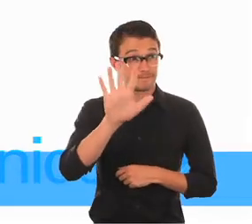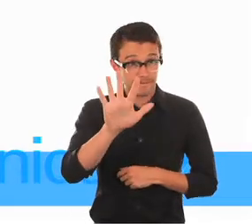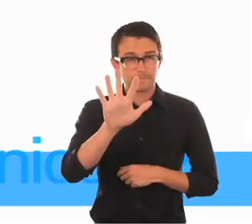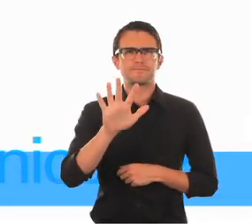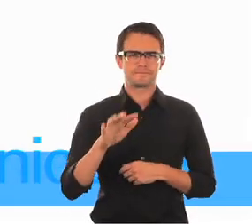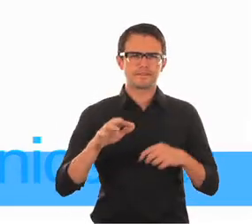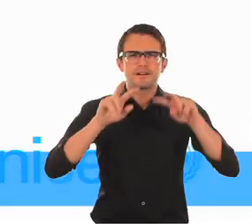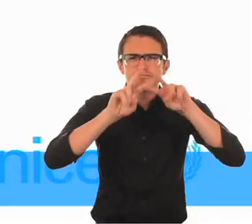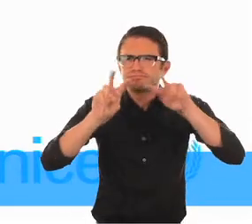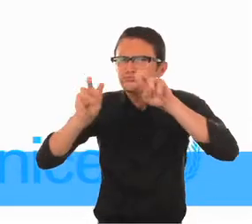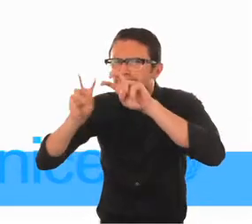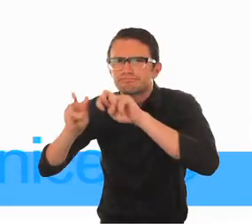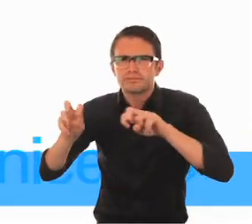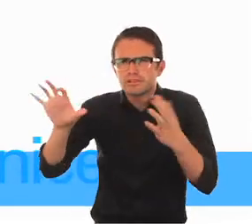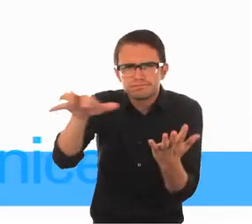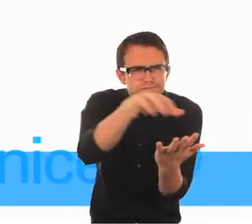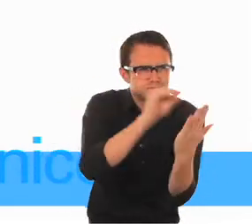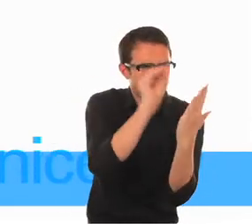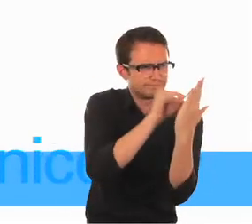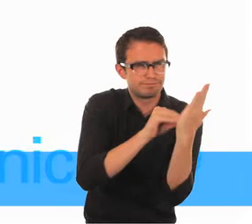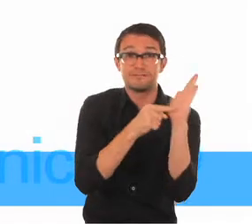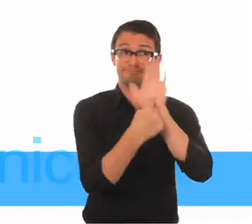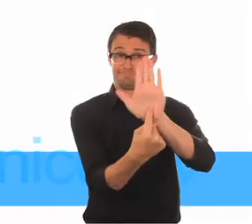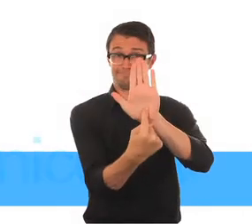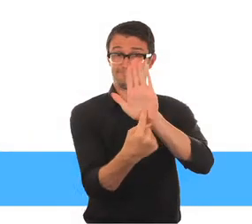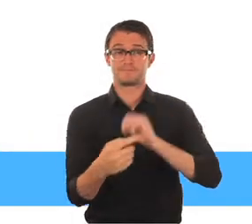Leçon 5. Créer une base de preuves solides.